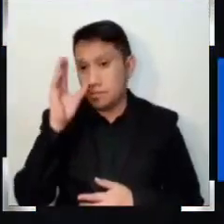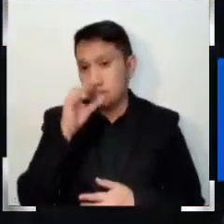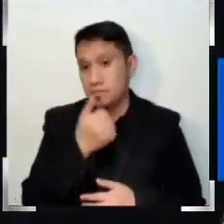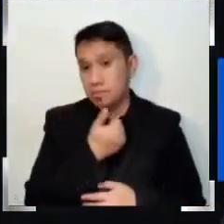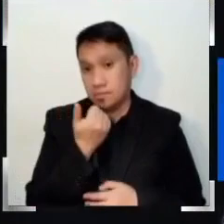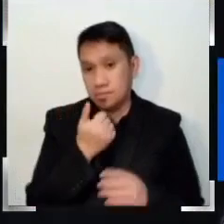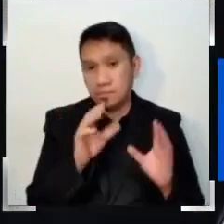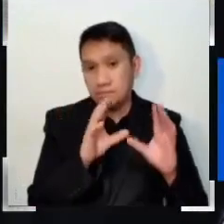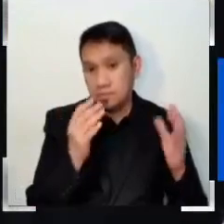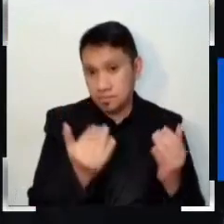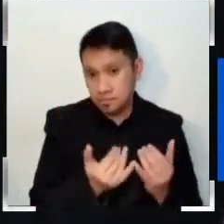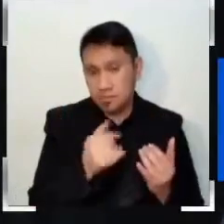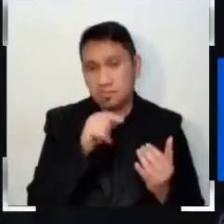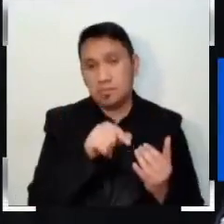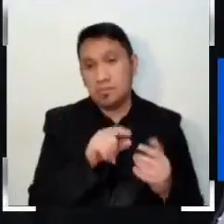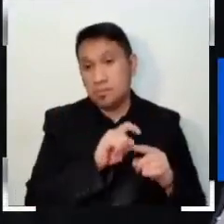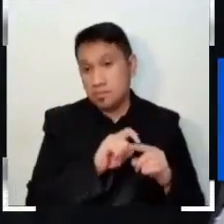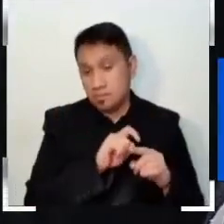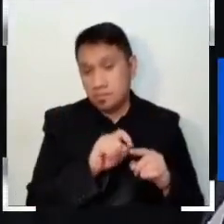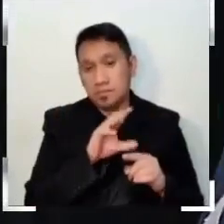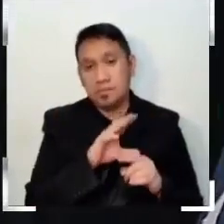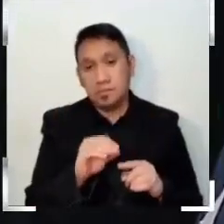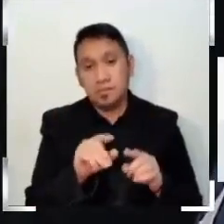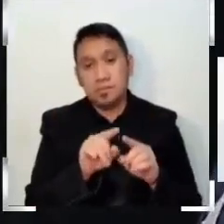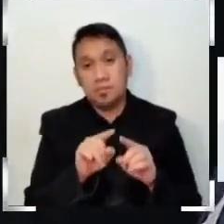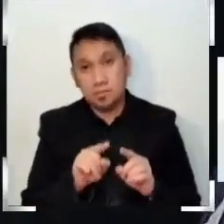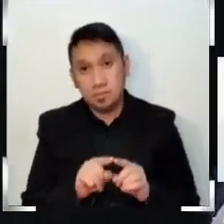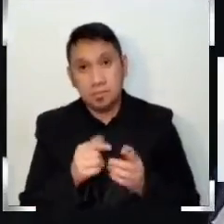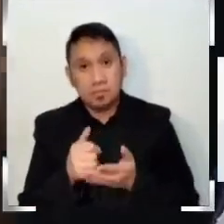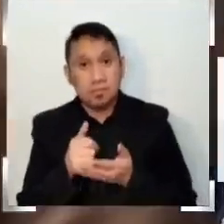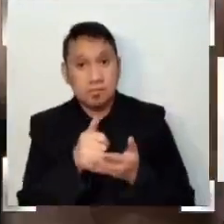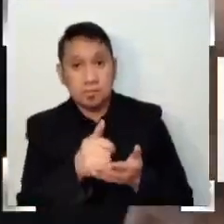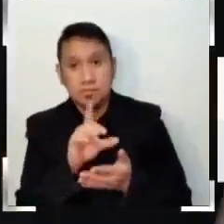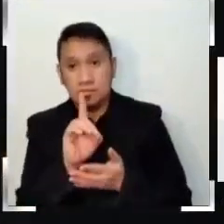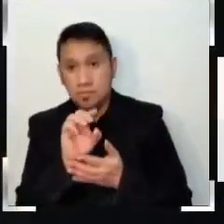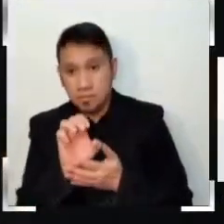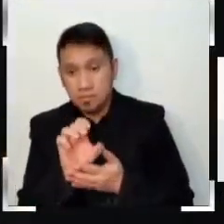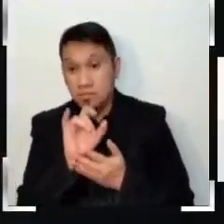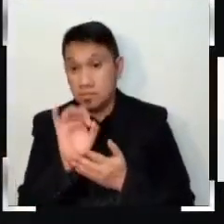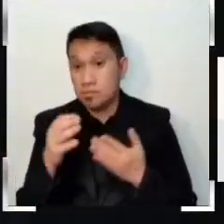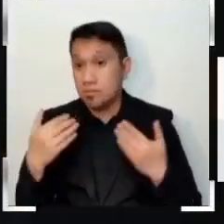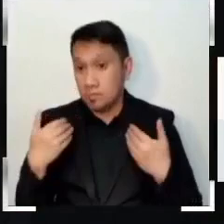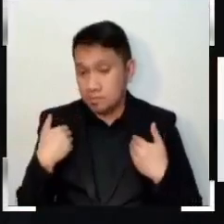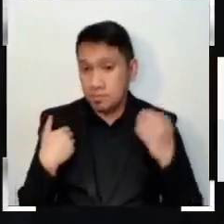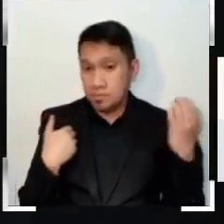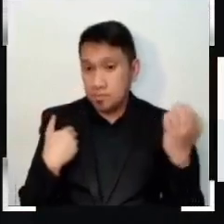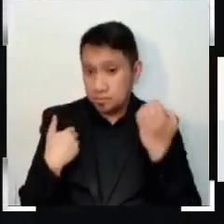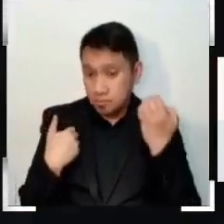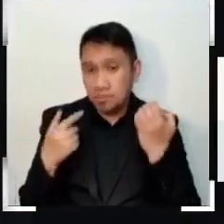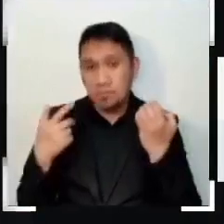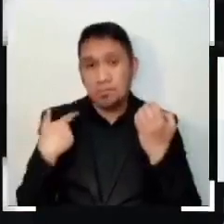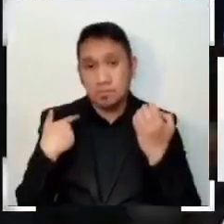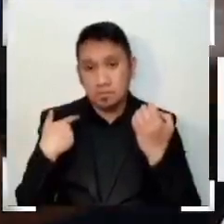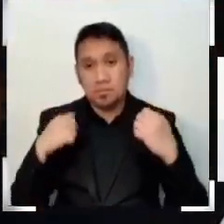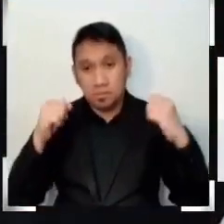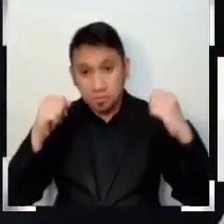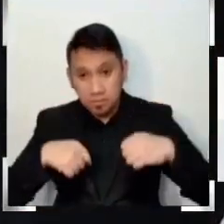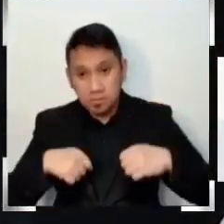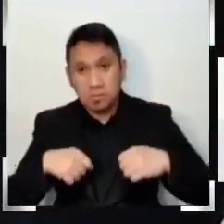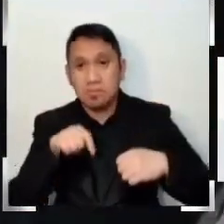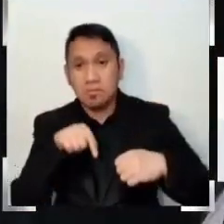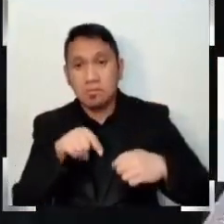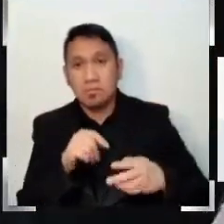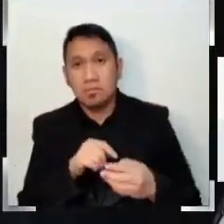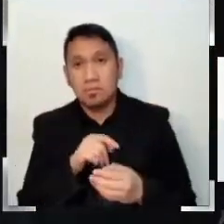NEA. And tinutulungan na din ng DOE. Ito sabi namin, kung mag-emergency power supply agreement yung